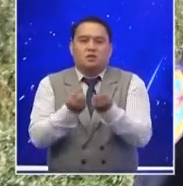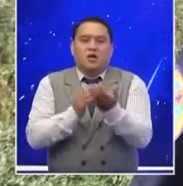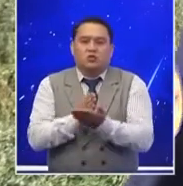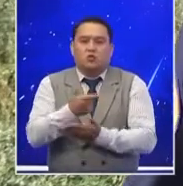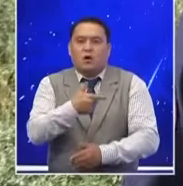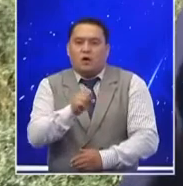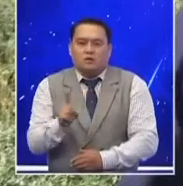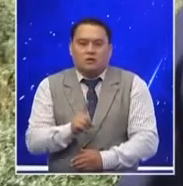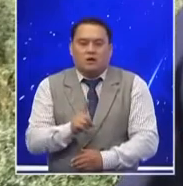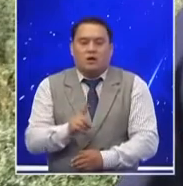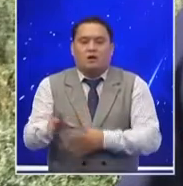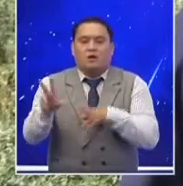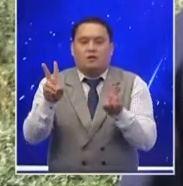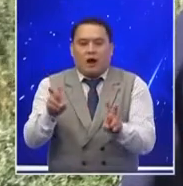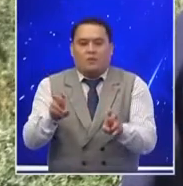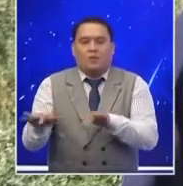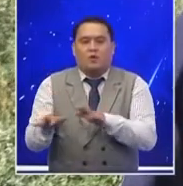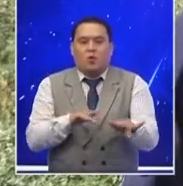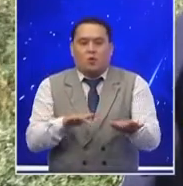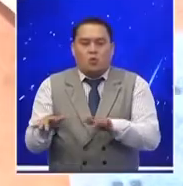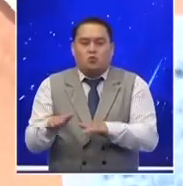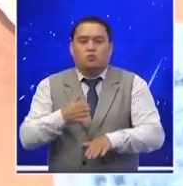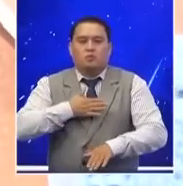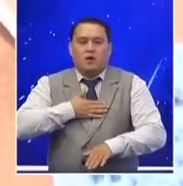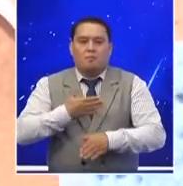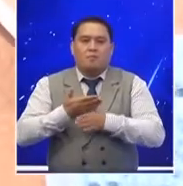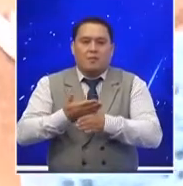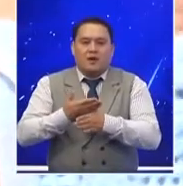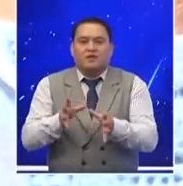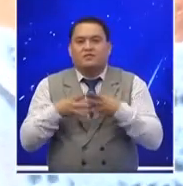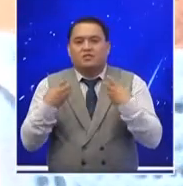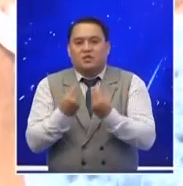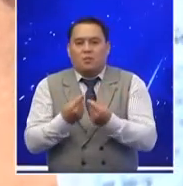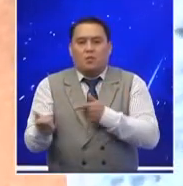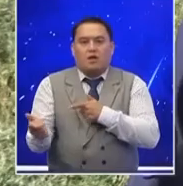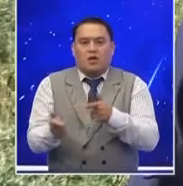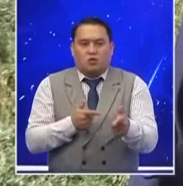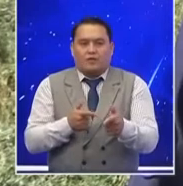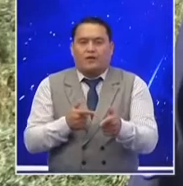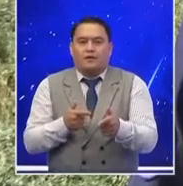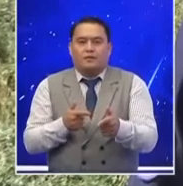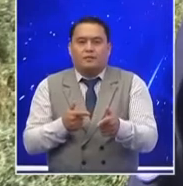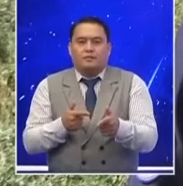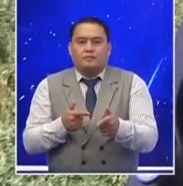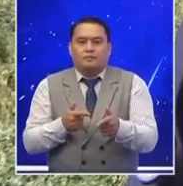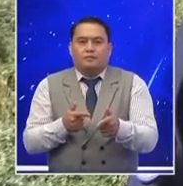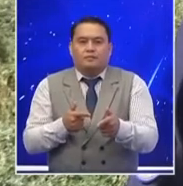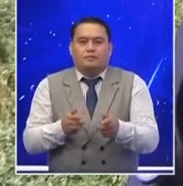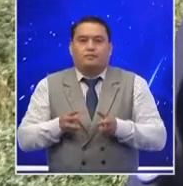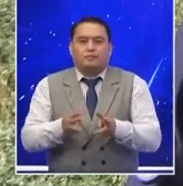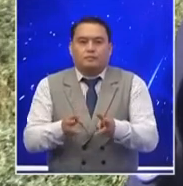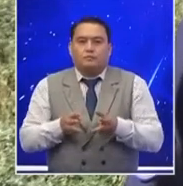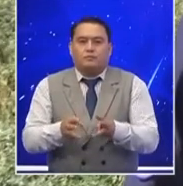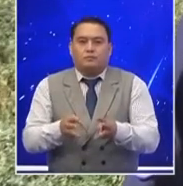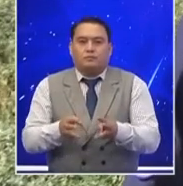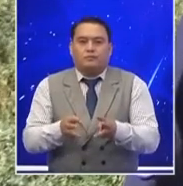газа в рамках акции «Рука помощи» помогли семьям по подготовке к отопительному